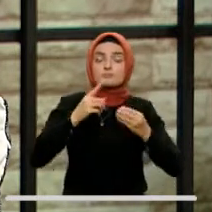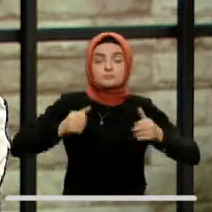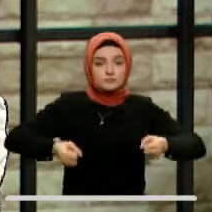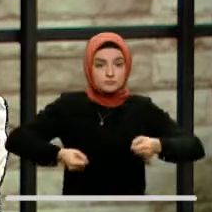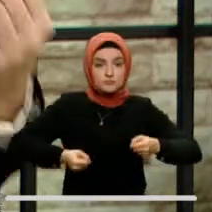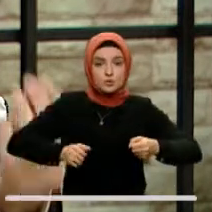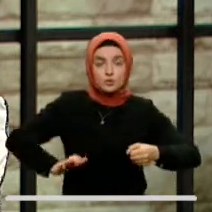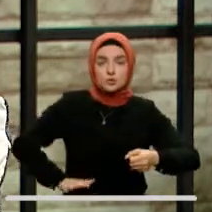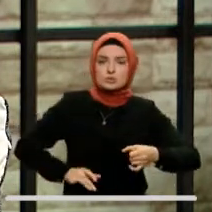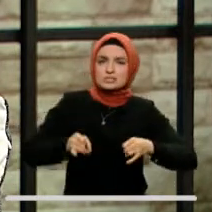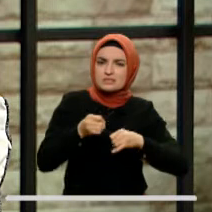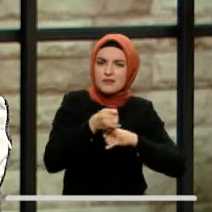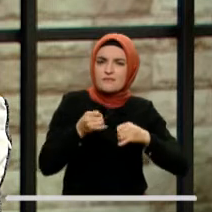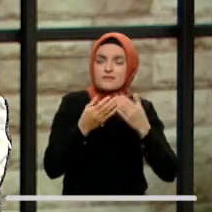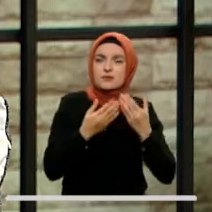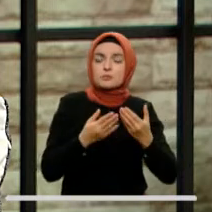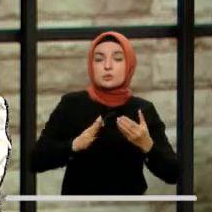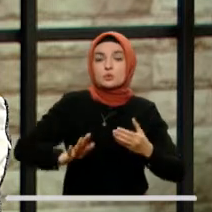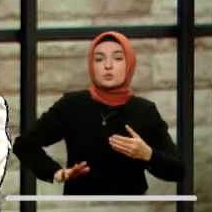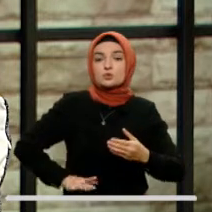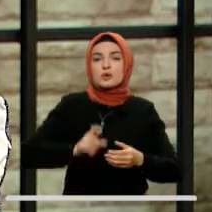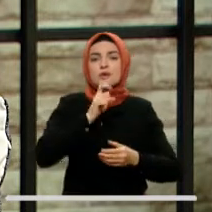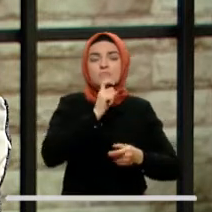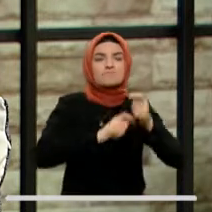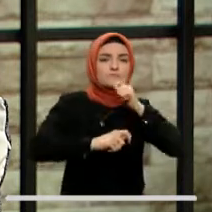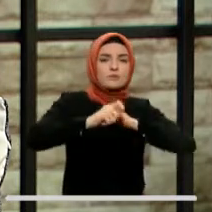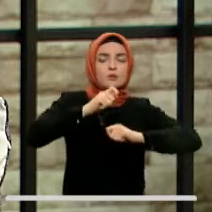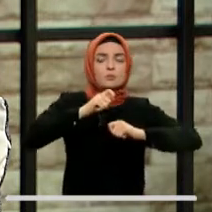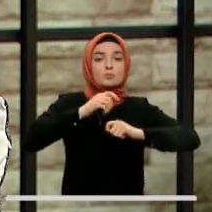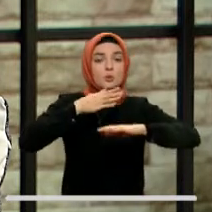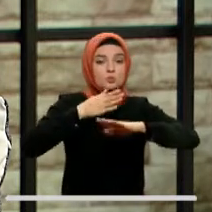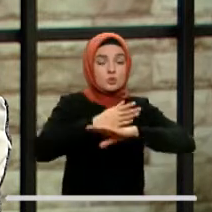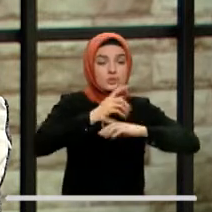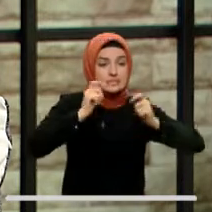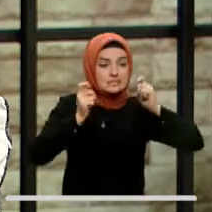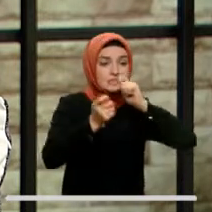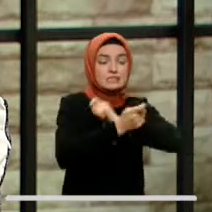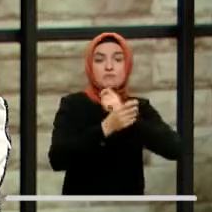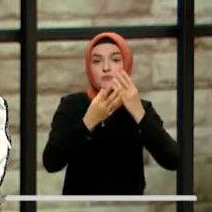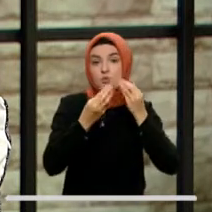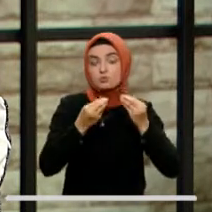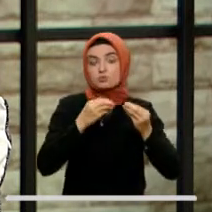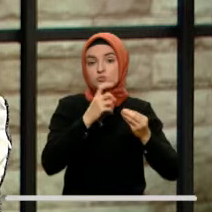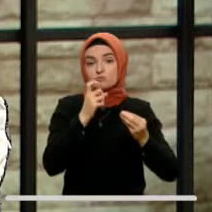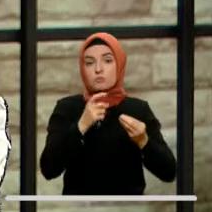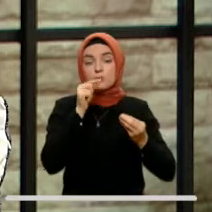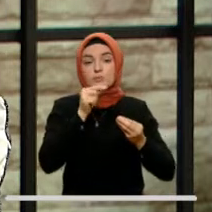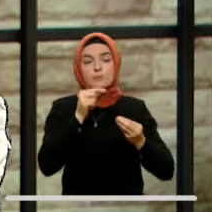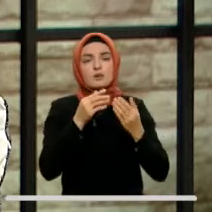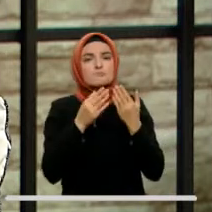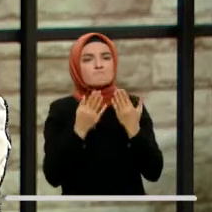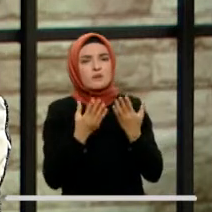önemli şey çocuğun yanlış bir davranışını doğrusuyla yer değiştirebildik mi? Yani o hafta kaç vermiş, totalde kaç